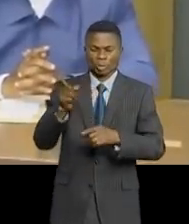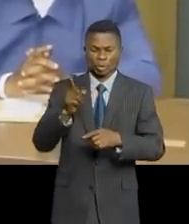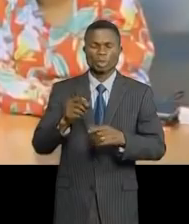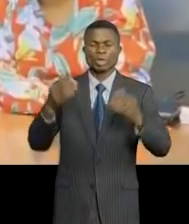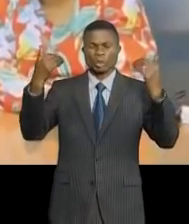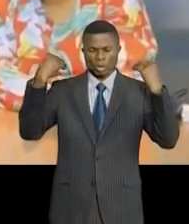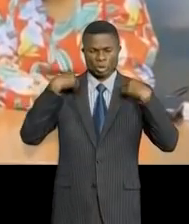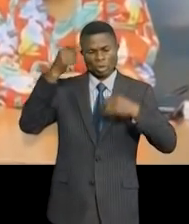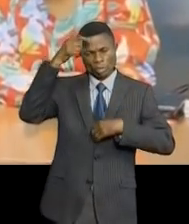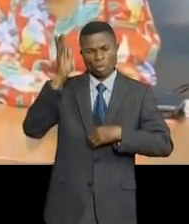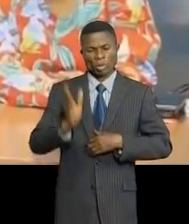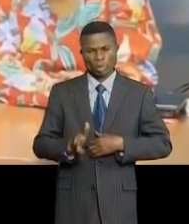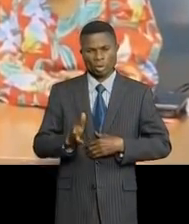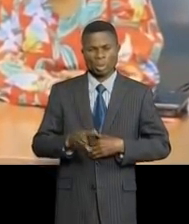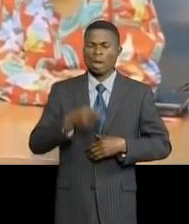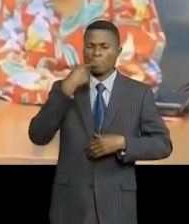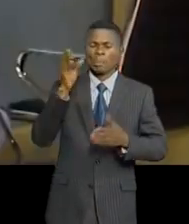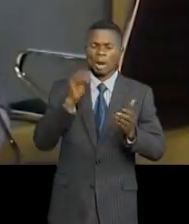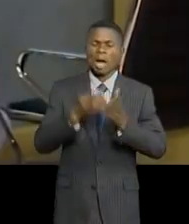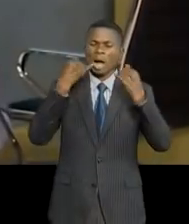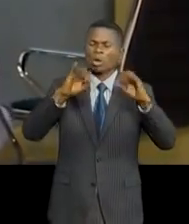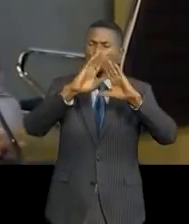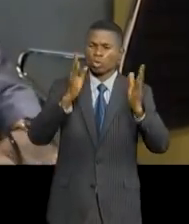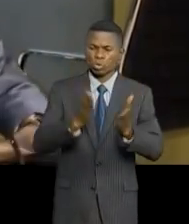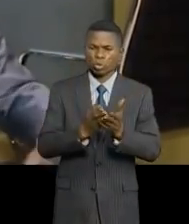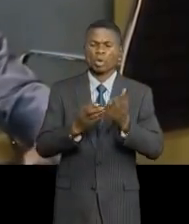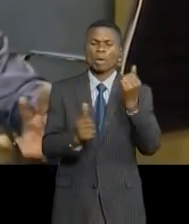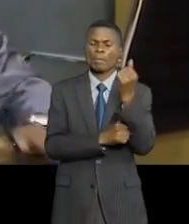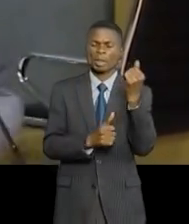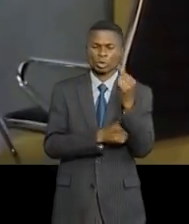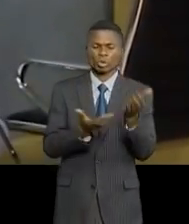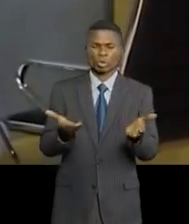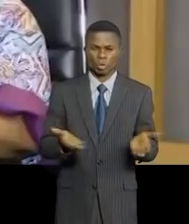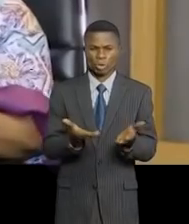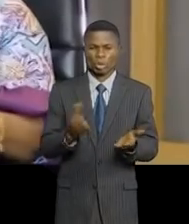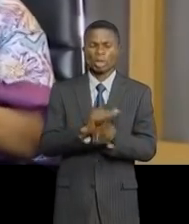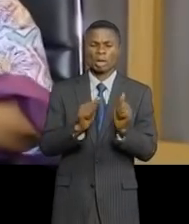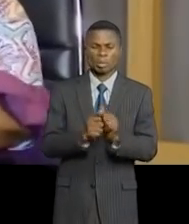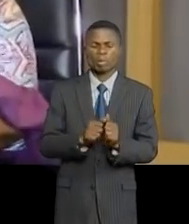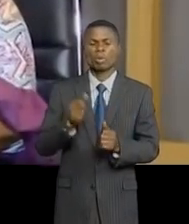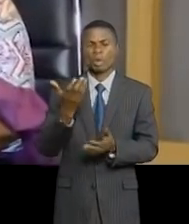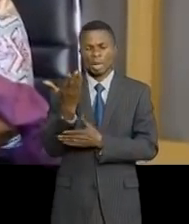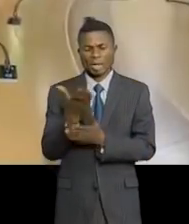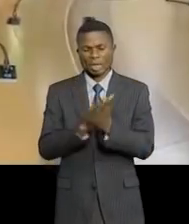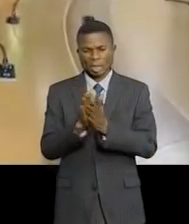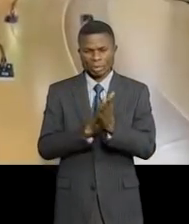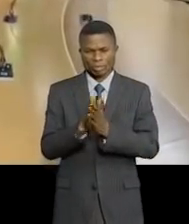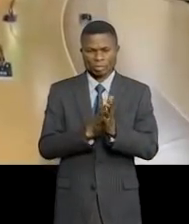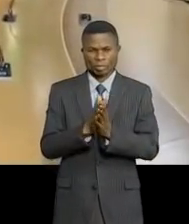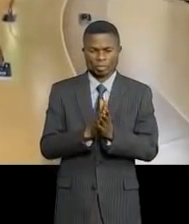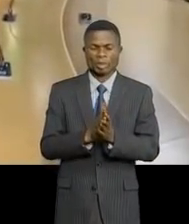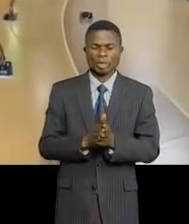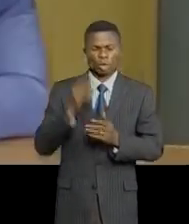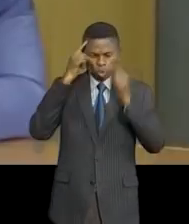d'opinion emblématiques voulaient ainsi s'informer auprès de la source gouvernementale sur certaines questions qui suscitent de